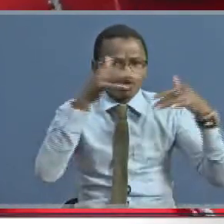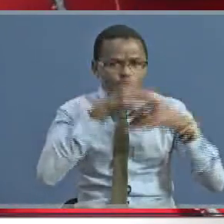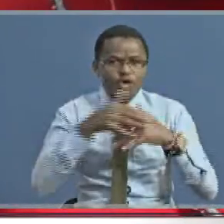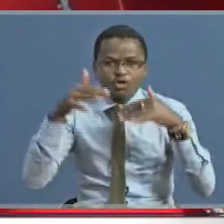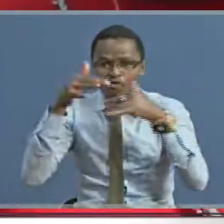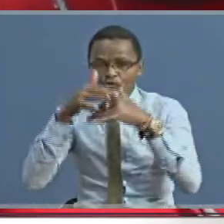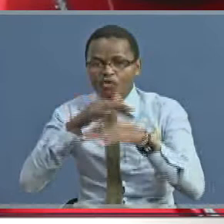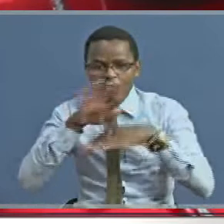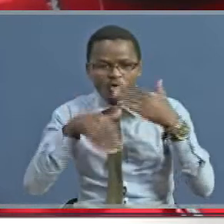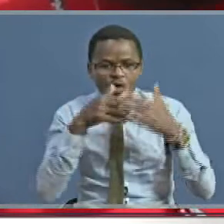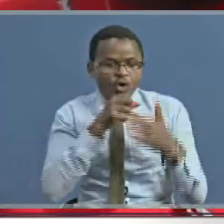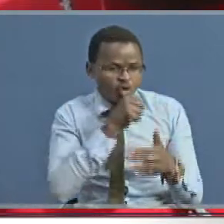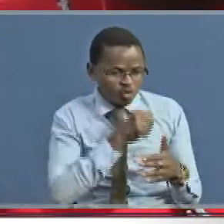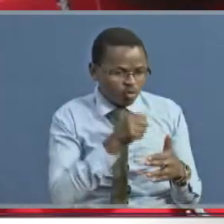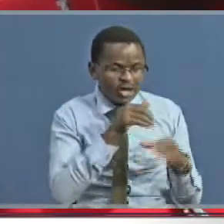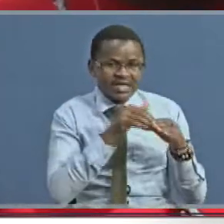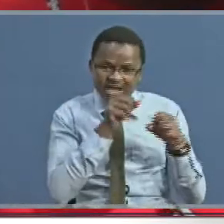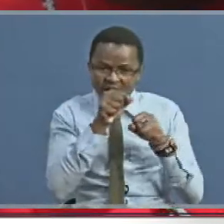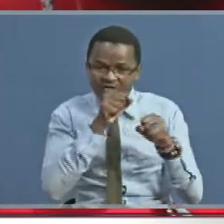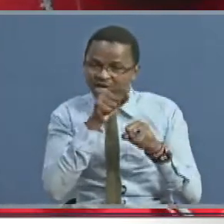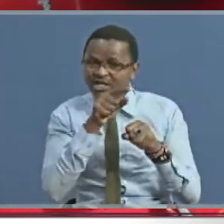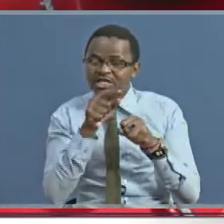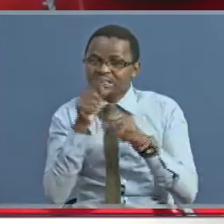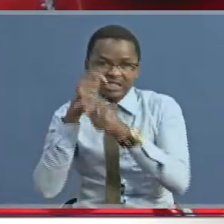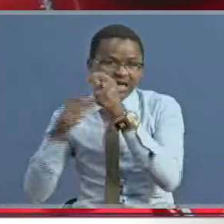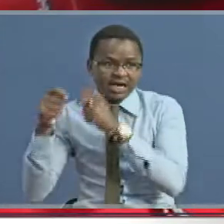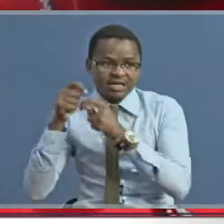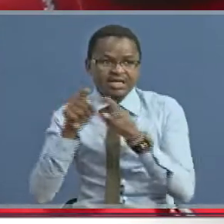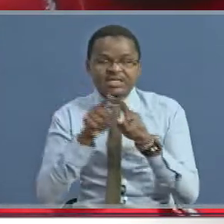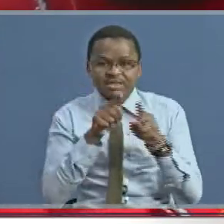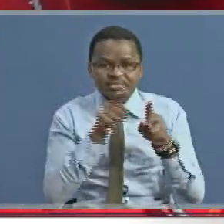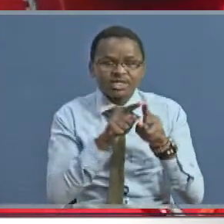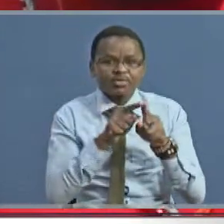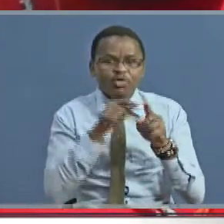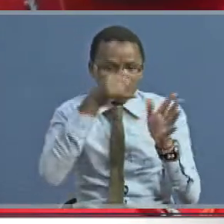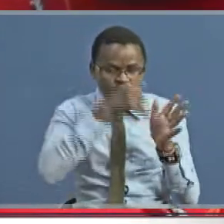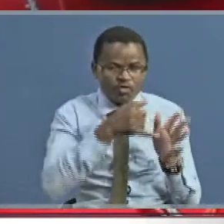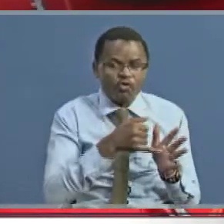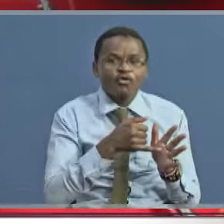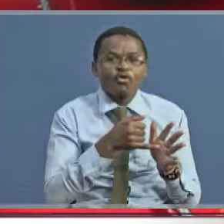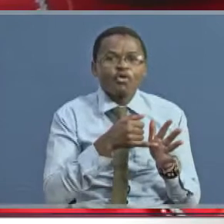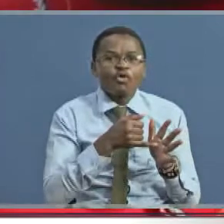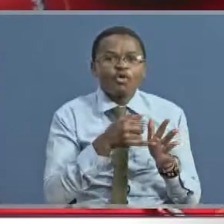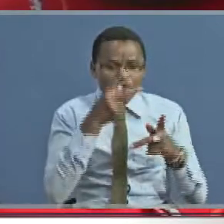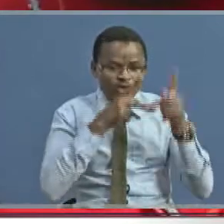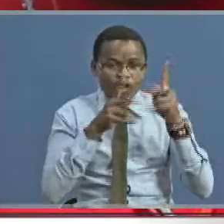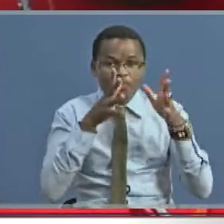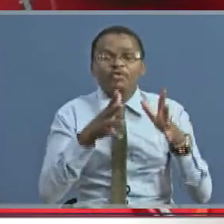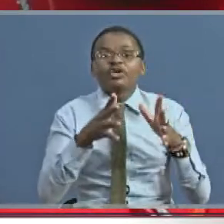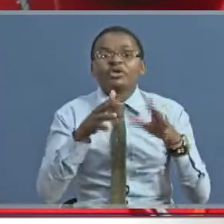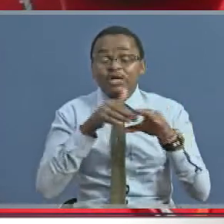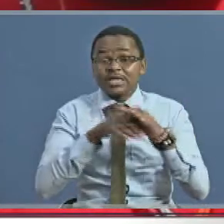wazee katika kupambana na mila hii, na pia kujumuisha professionals wa mahali